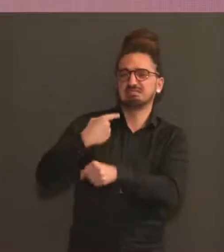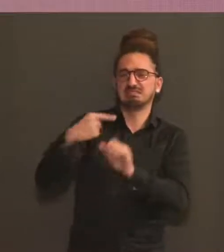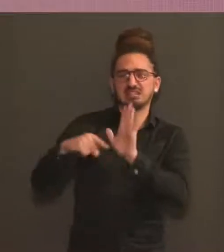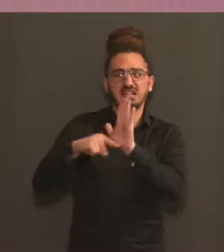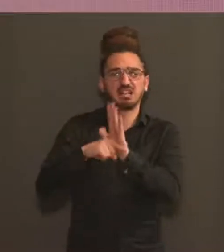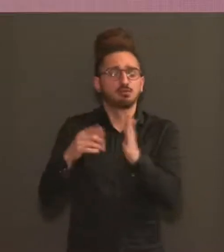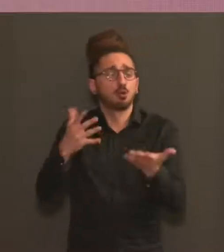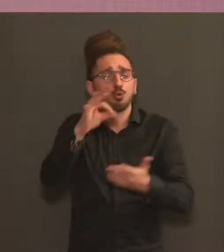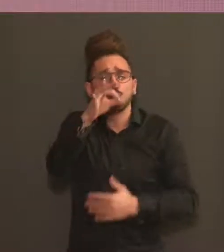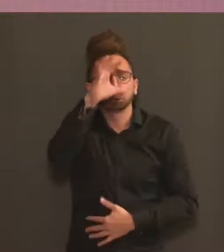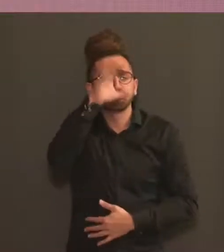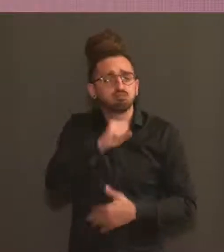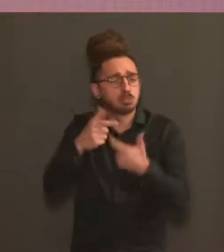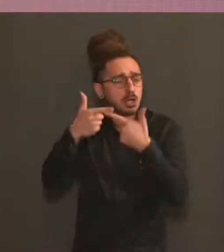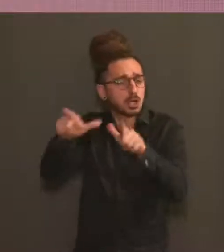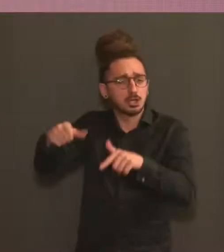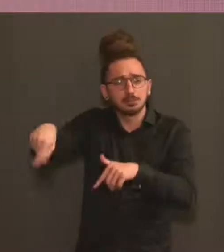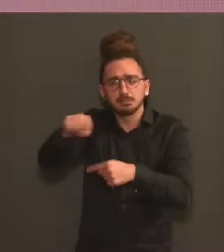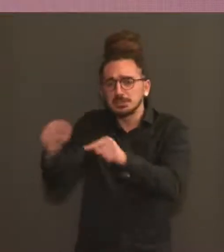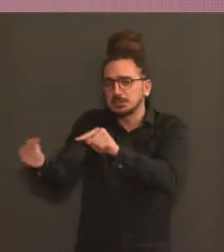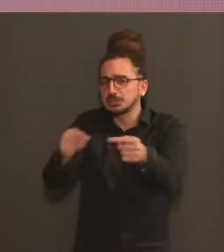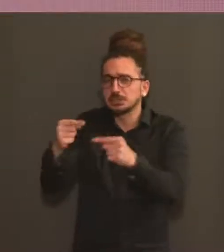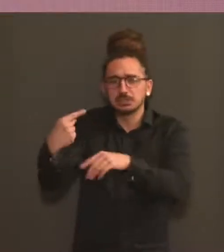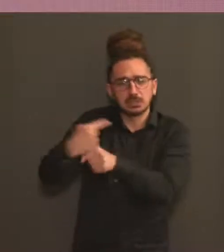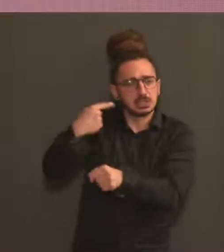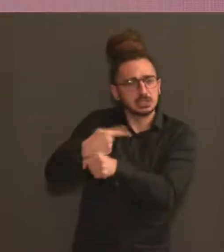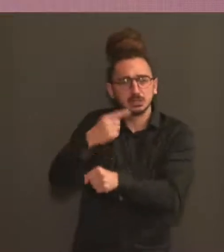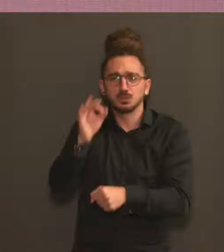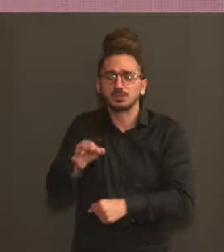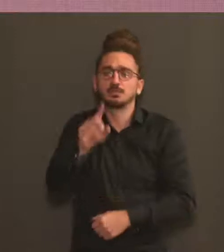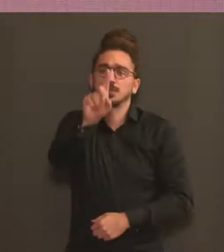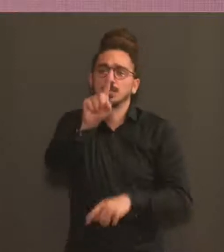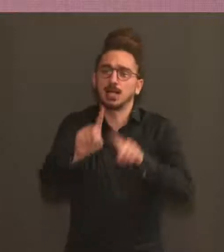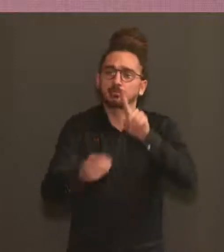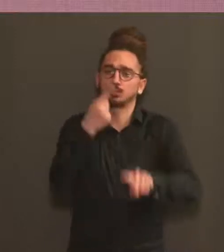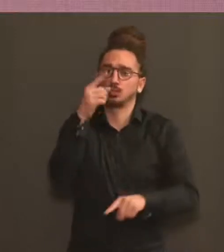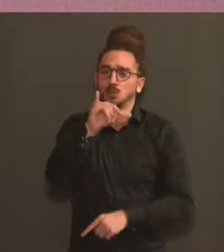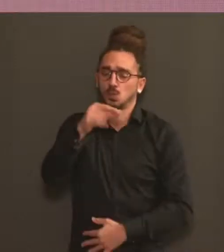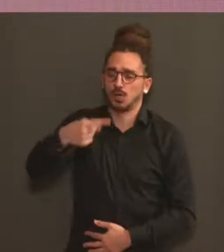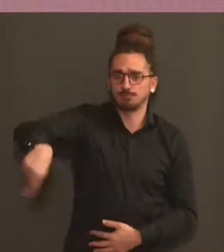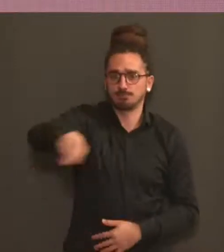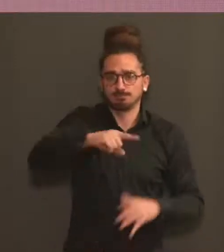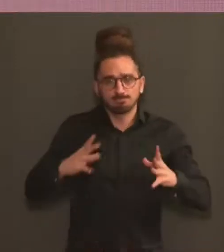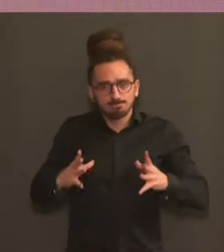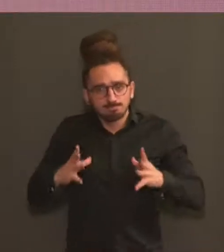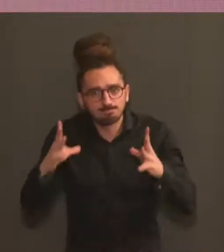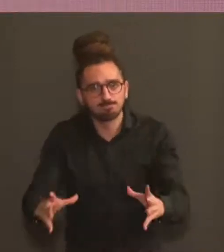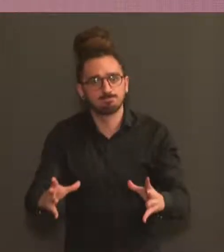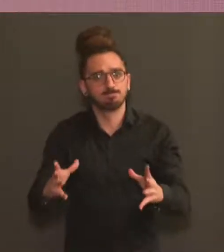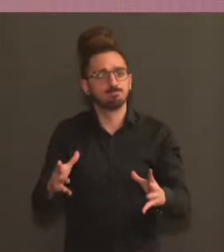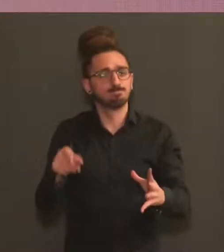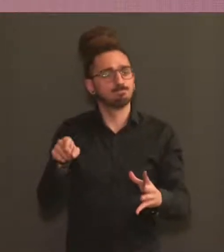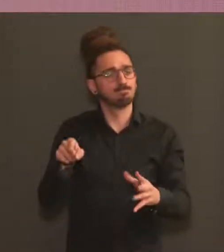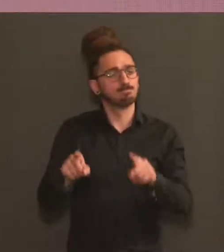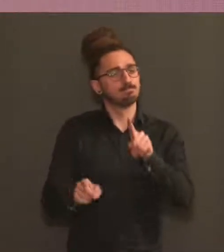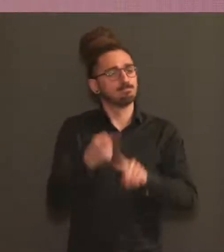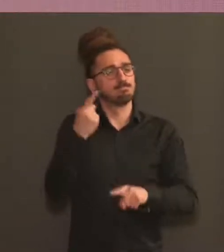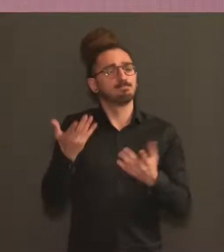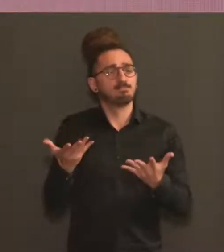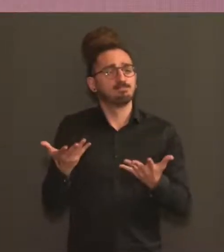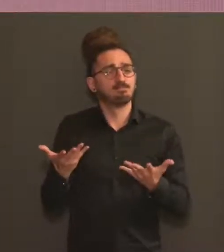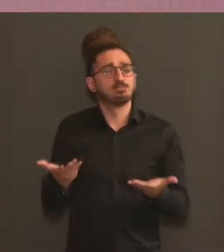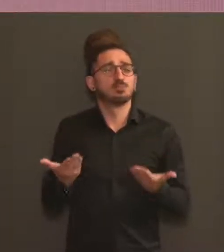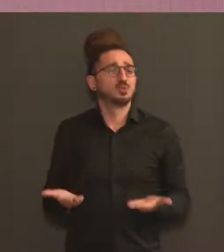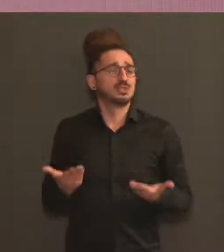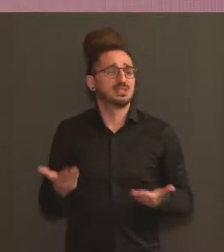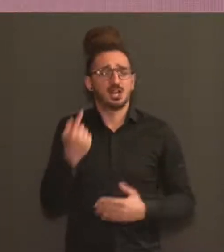rôle. Je le rappelle, la vaccination est la seule perspective dont nous disposons pour retrouver